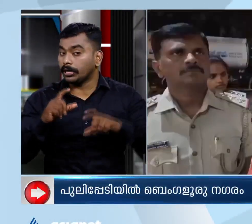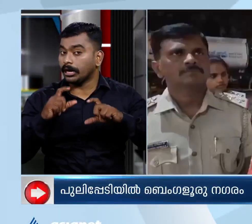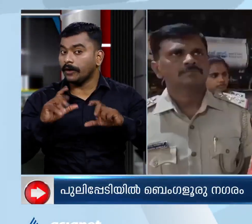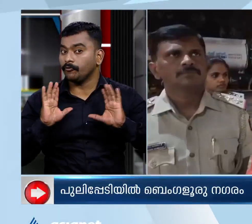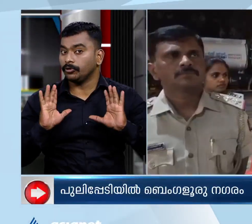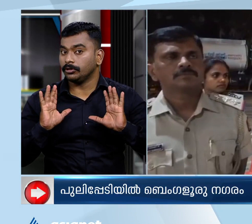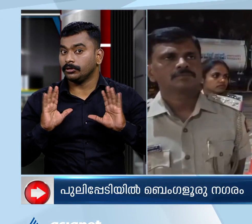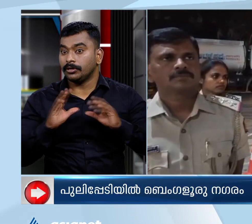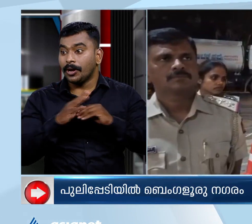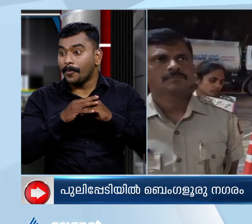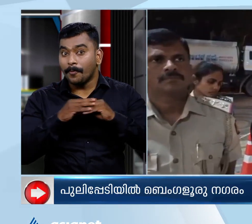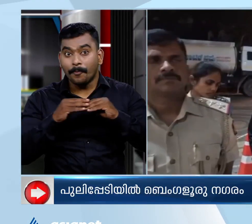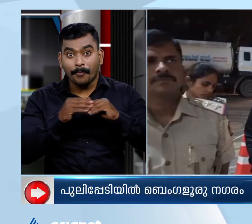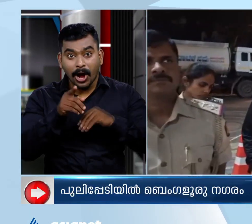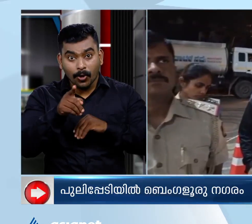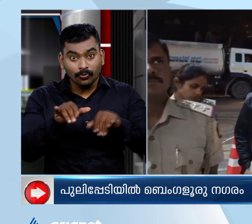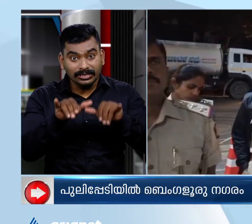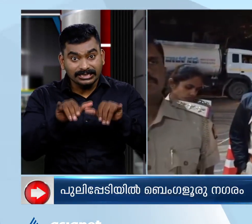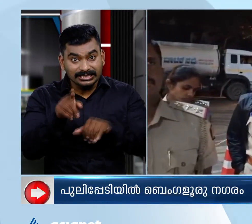നൽകിയിട്ടുണ്ട്.